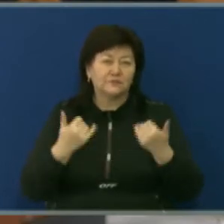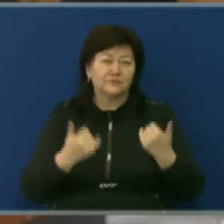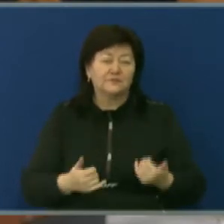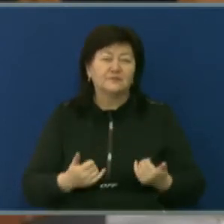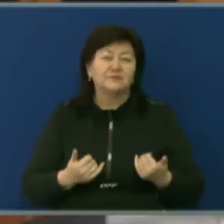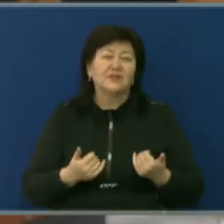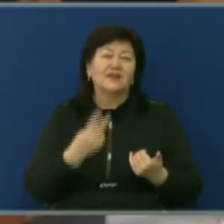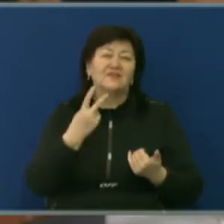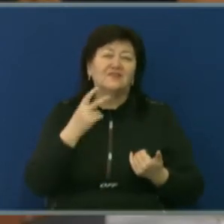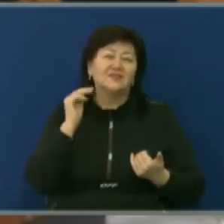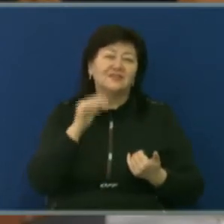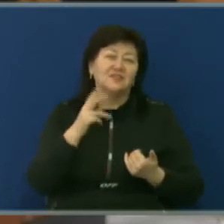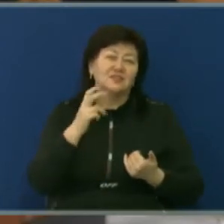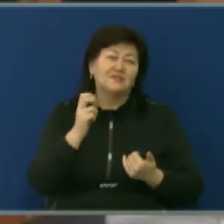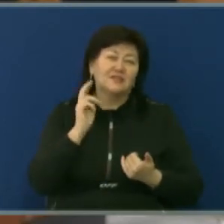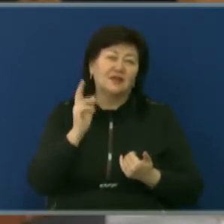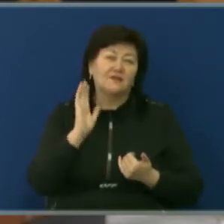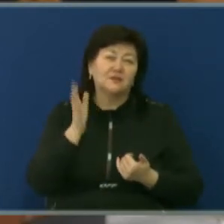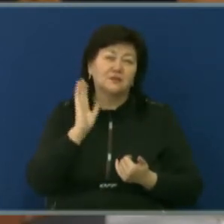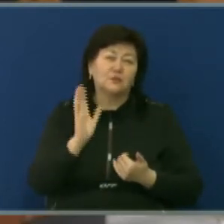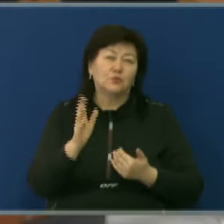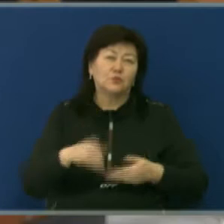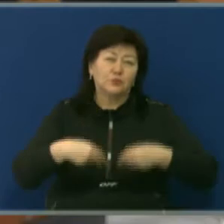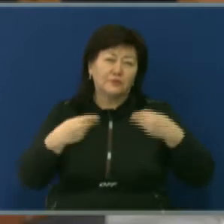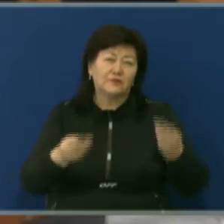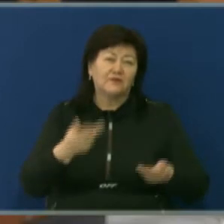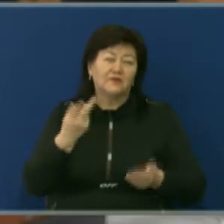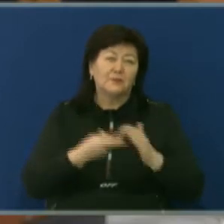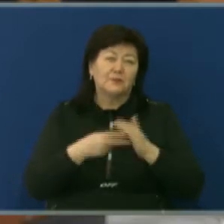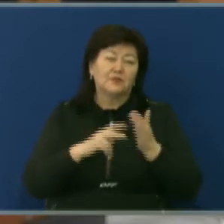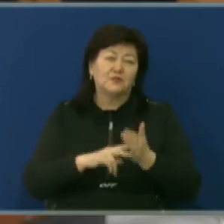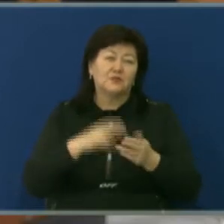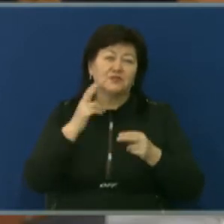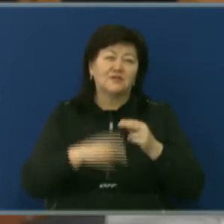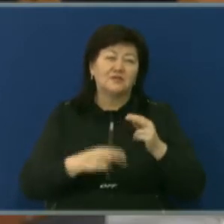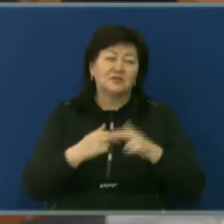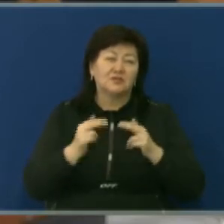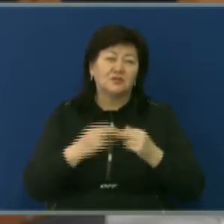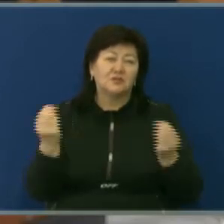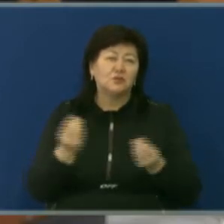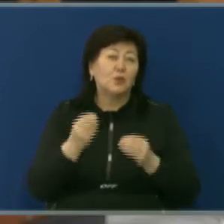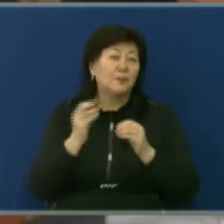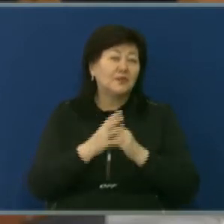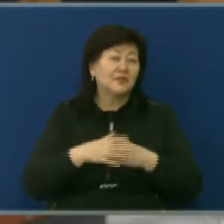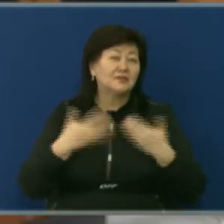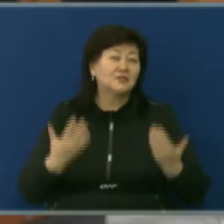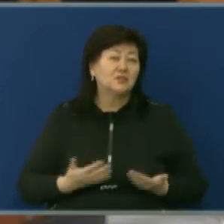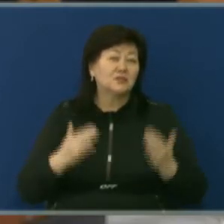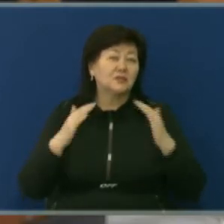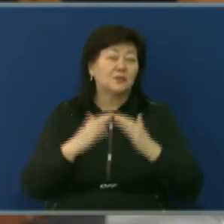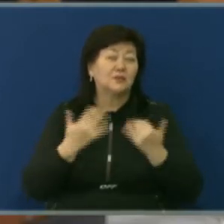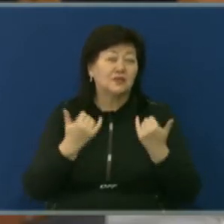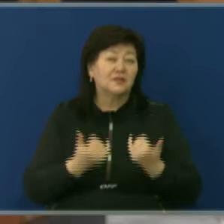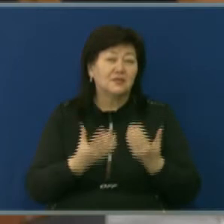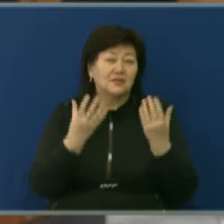есть 2200 квартир. В этом году планируется завершение строительства еще 15 жилых домов. На